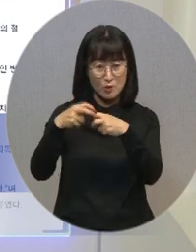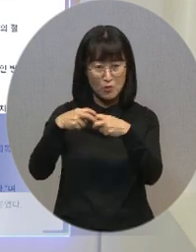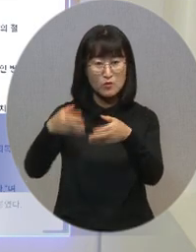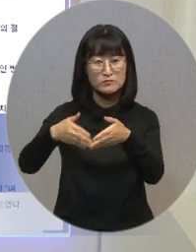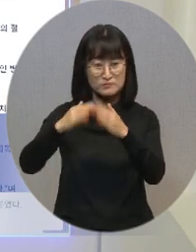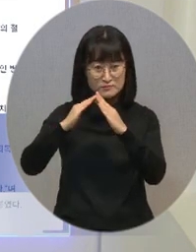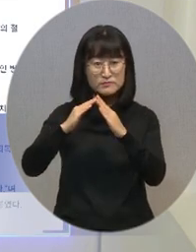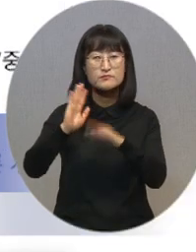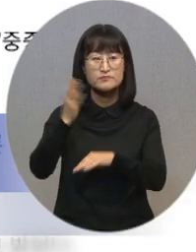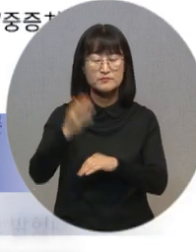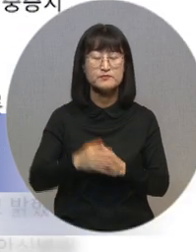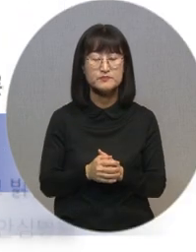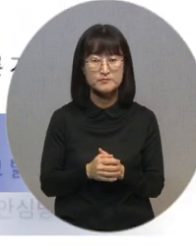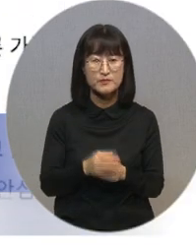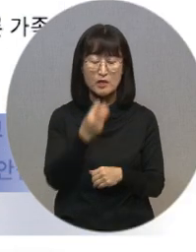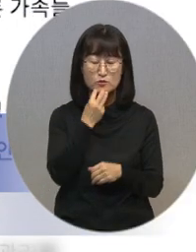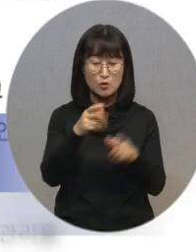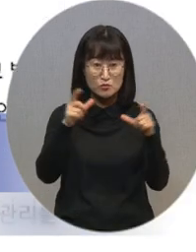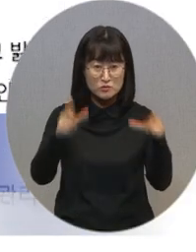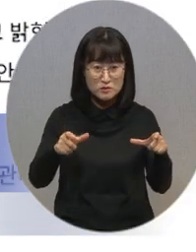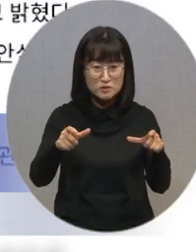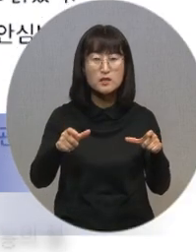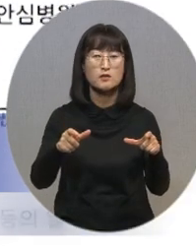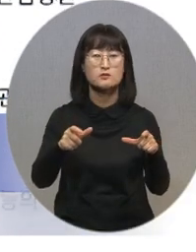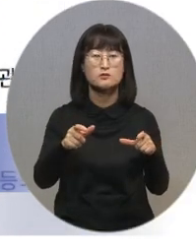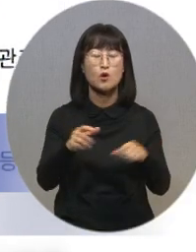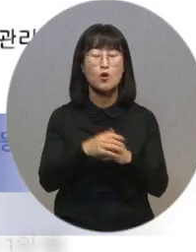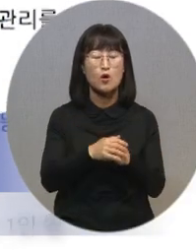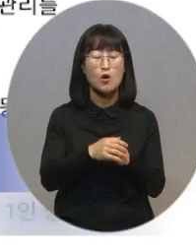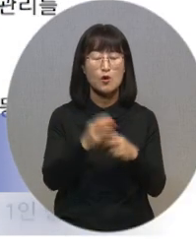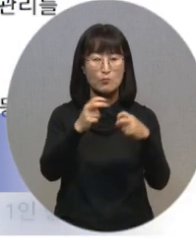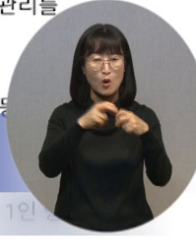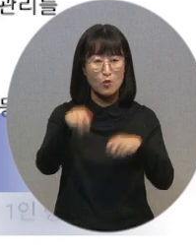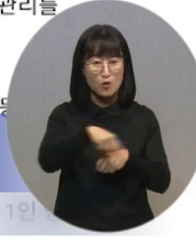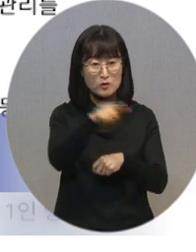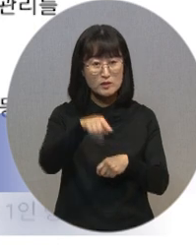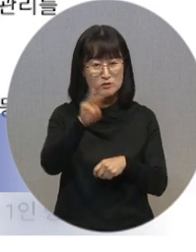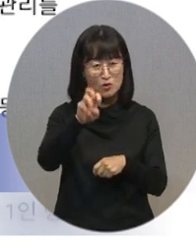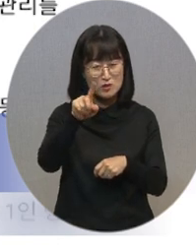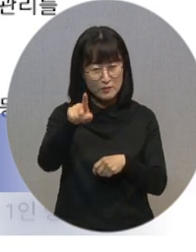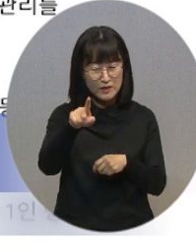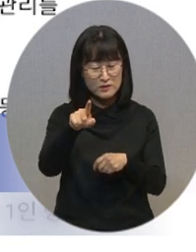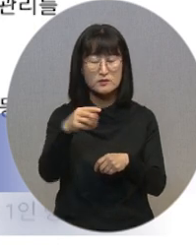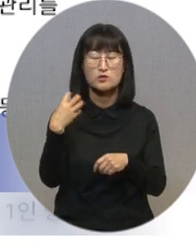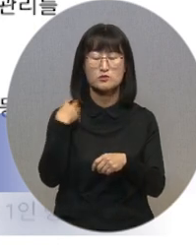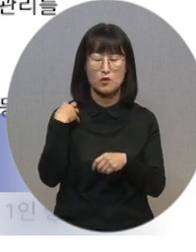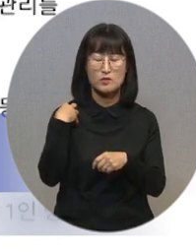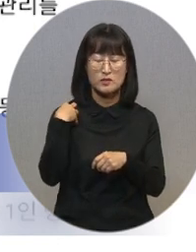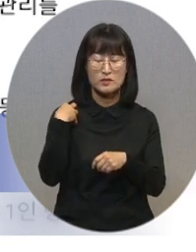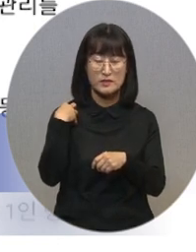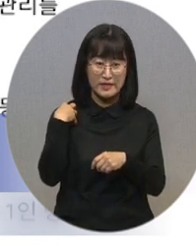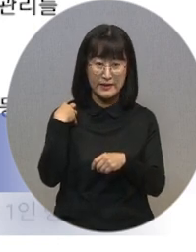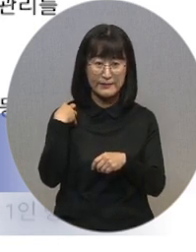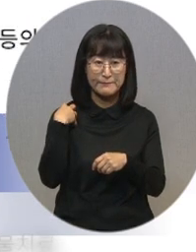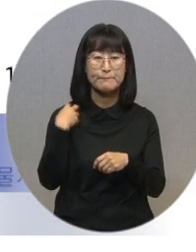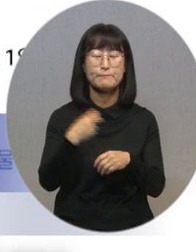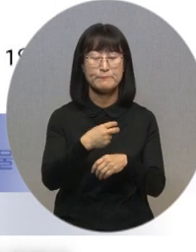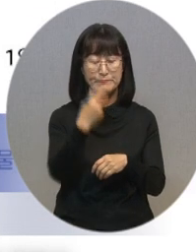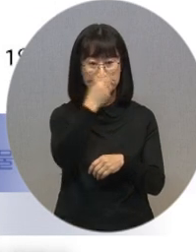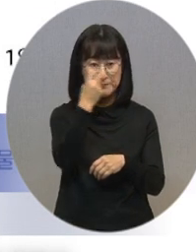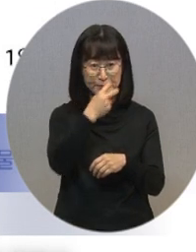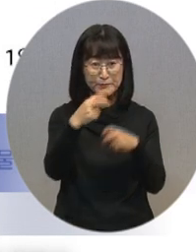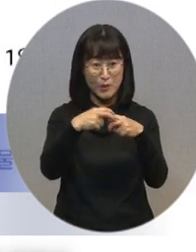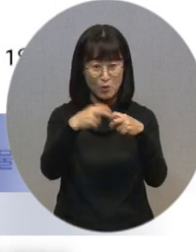문을 열었습니다 서울시는 서울시 서북병원 내 31개 병상이 전담 병동으로 운영될 예정이고